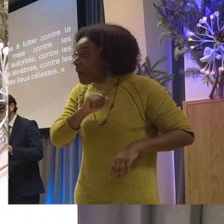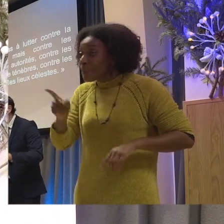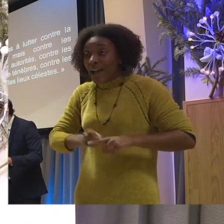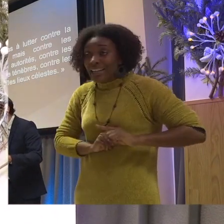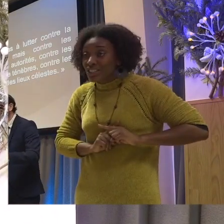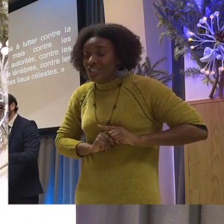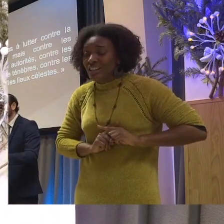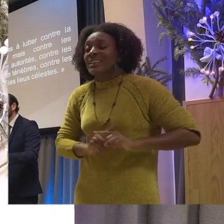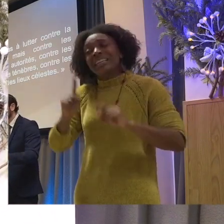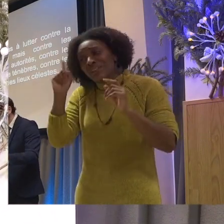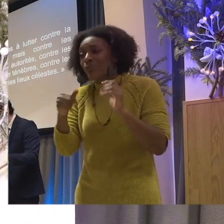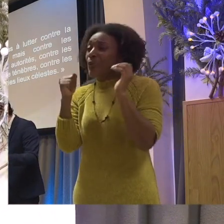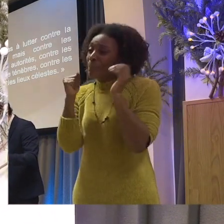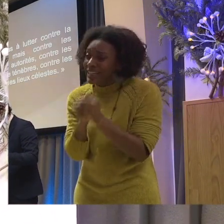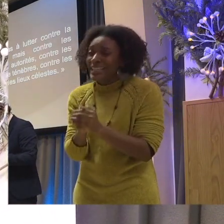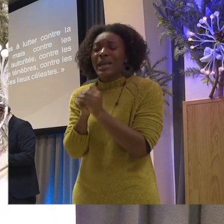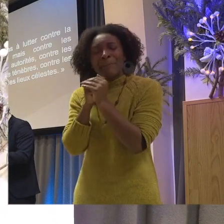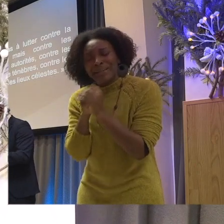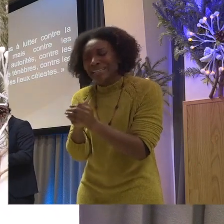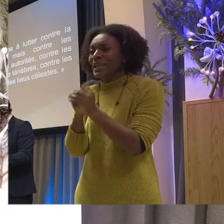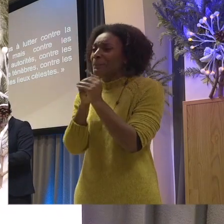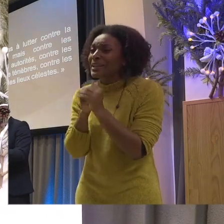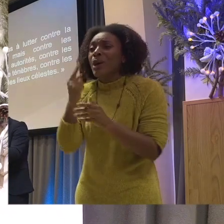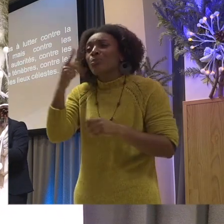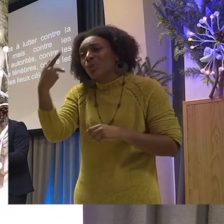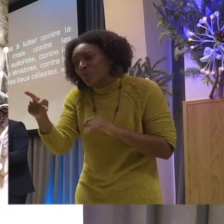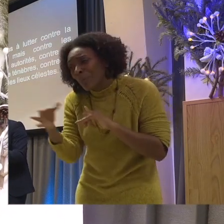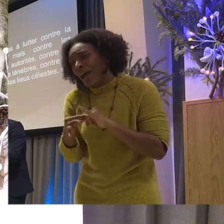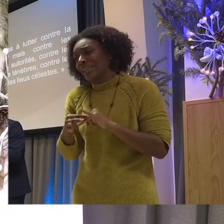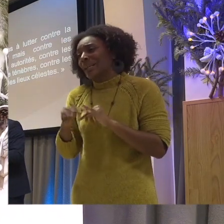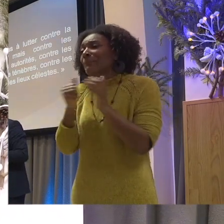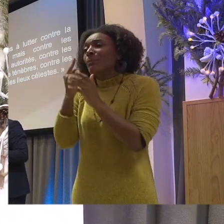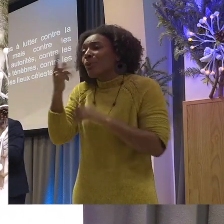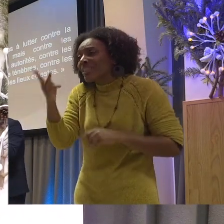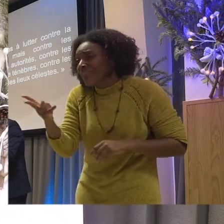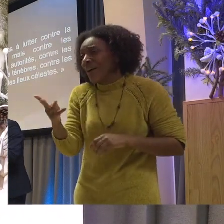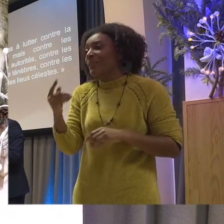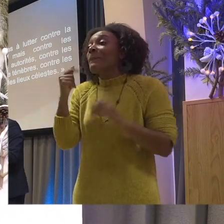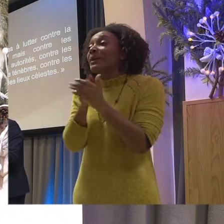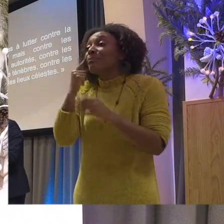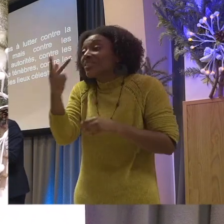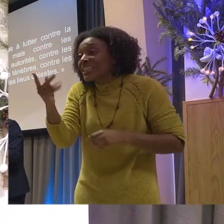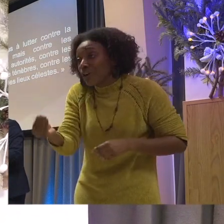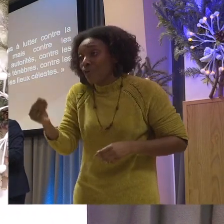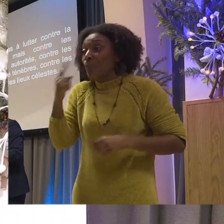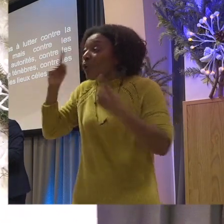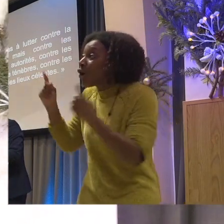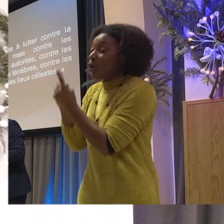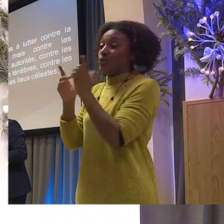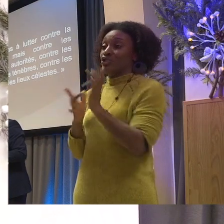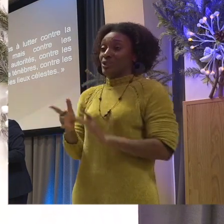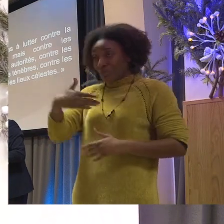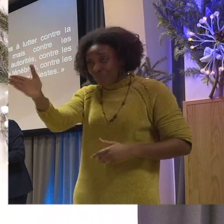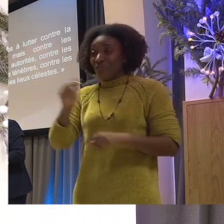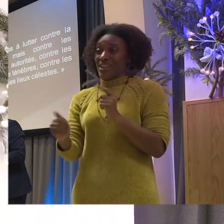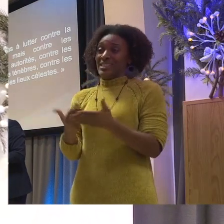c'est un combat. C'est un combat de tous les instants. Prie pour ton mari, prie pour ta femme, prie pour tes enfants pour qu'ils rencontrent le Seigneur. Et fais ton